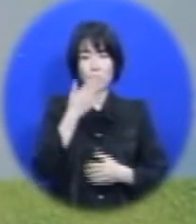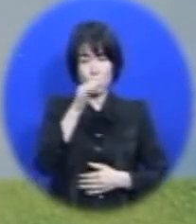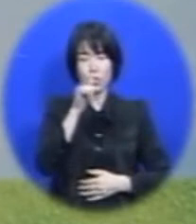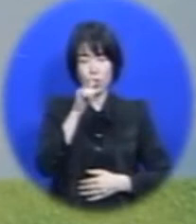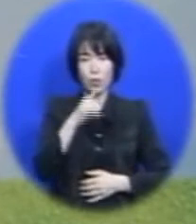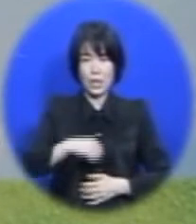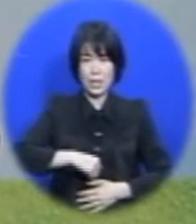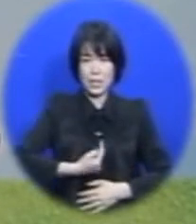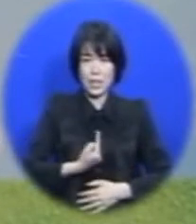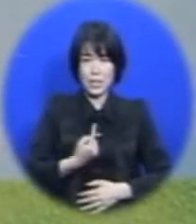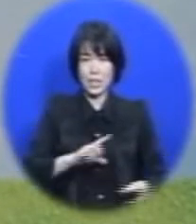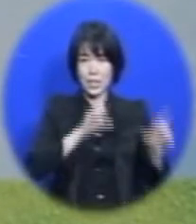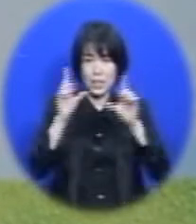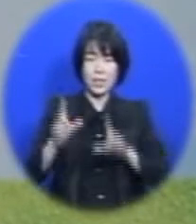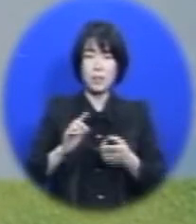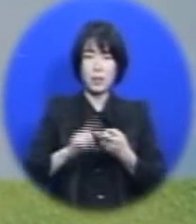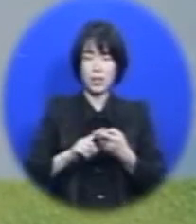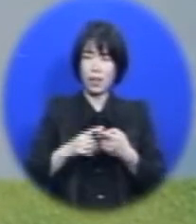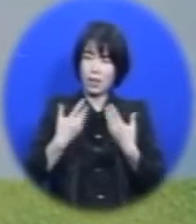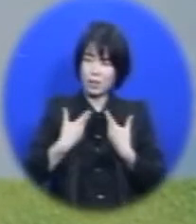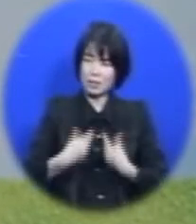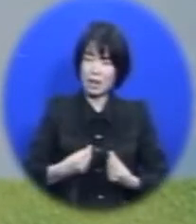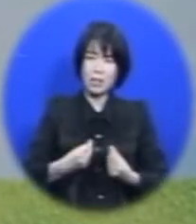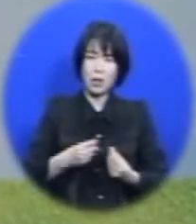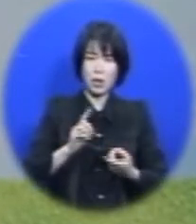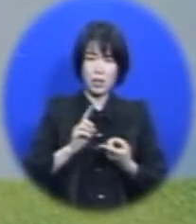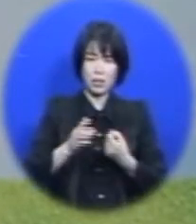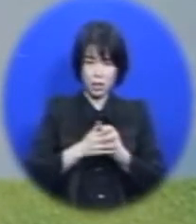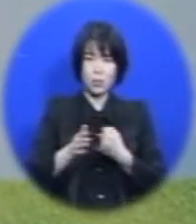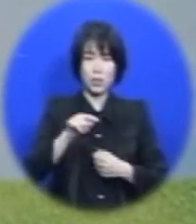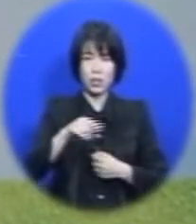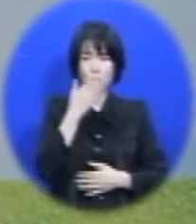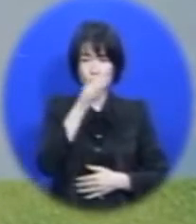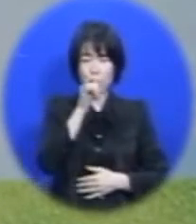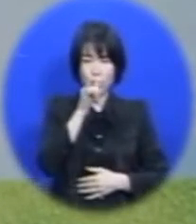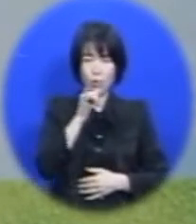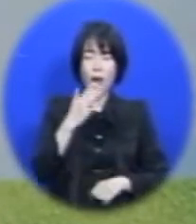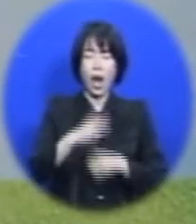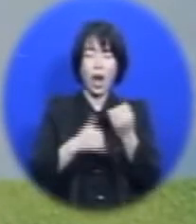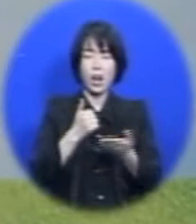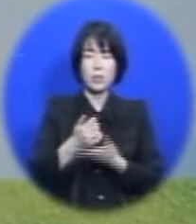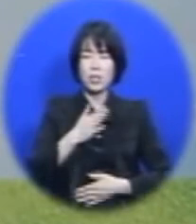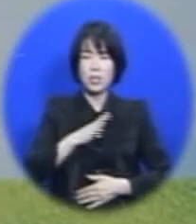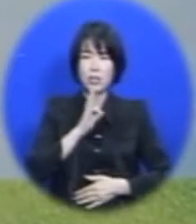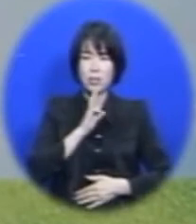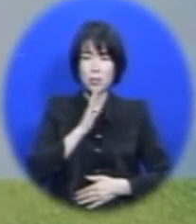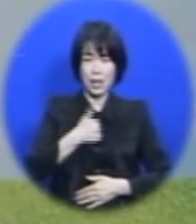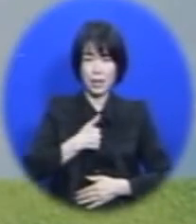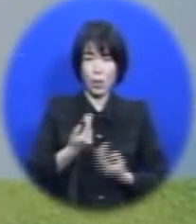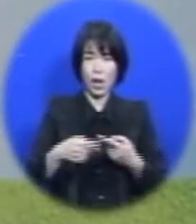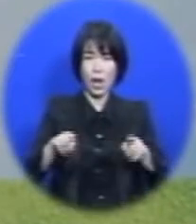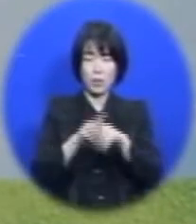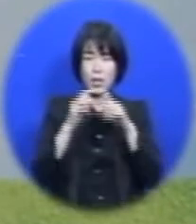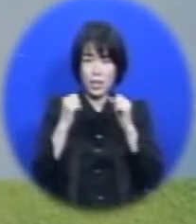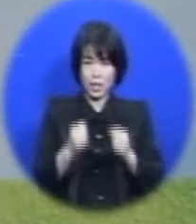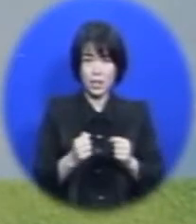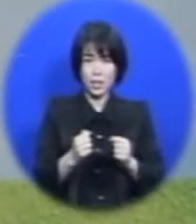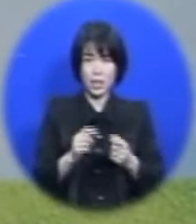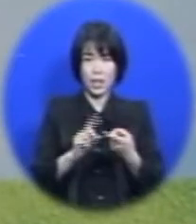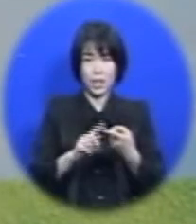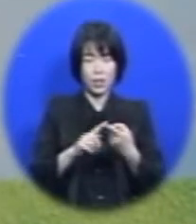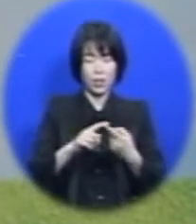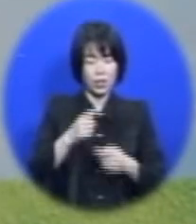자신의 삶에 대한 좌절 때문에 그럴 수도 있고, 하나님이 정말 나와 같이 계실까 하는 생각에 대해서